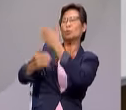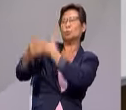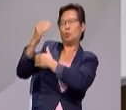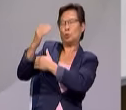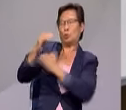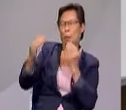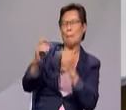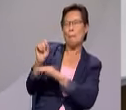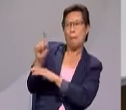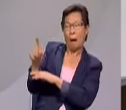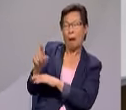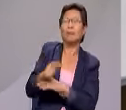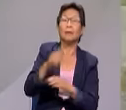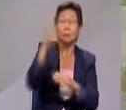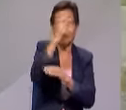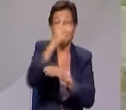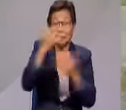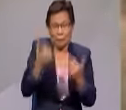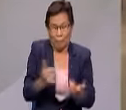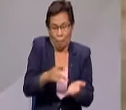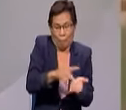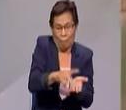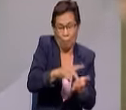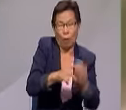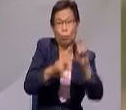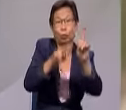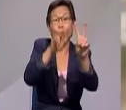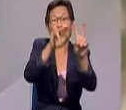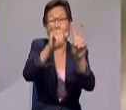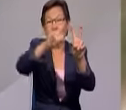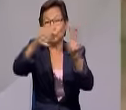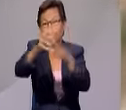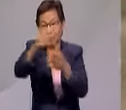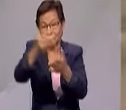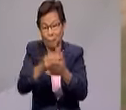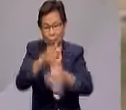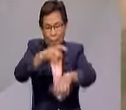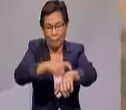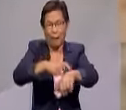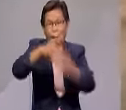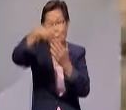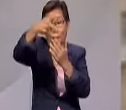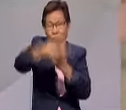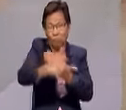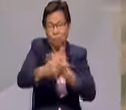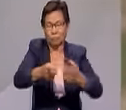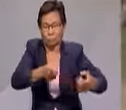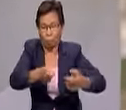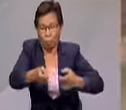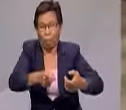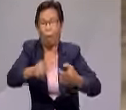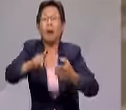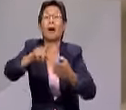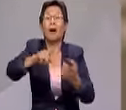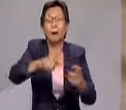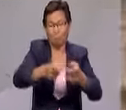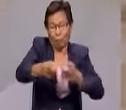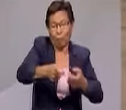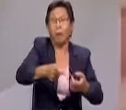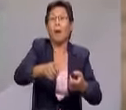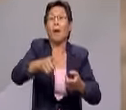terdahulu. Menurut beliau, kerajaan membelanjakan RM26 juta ketika projek itu diurus akan penyampai